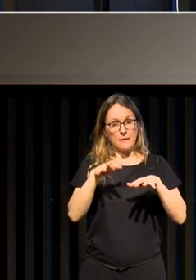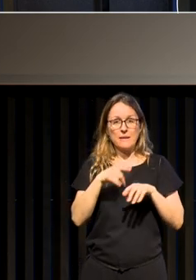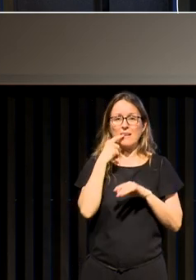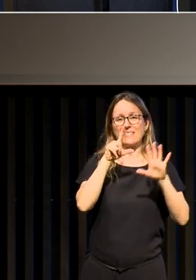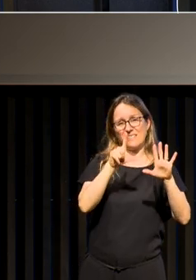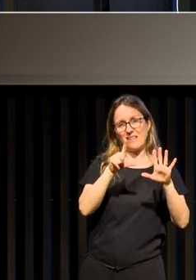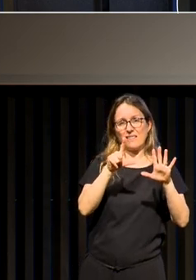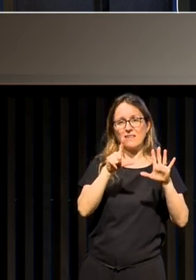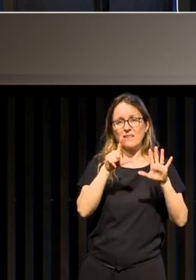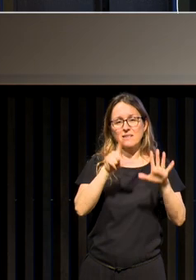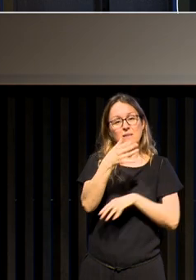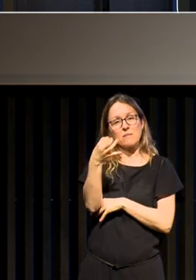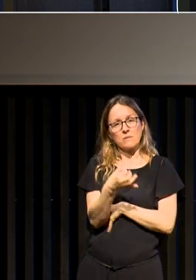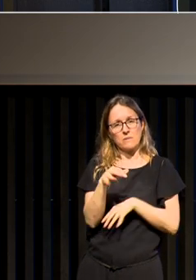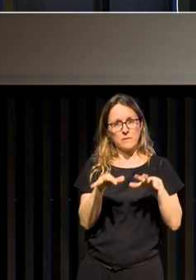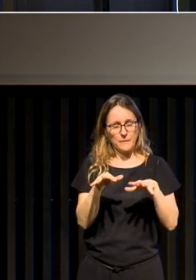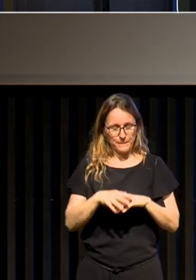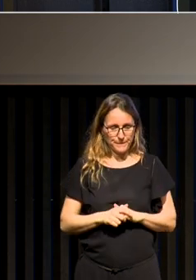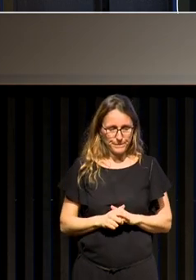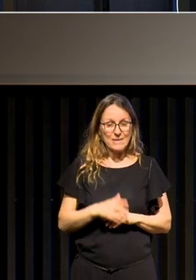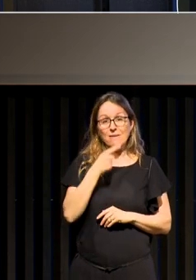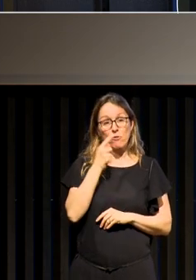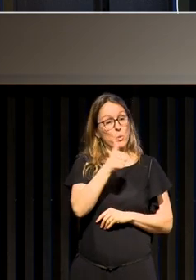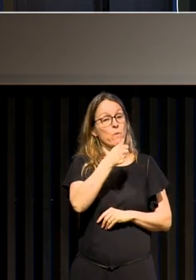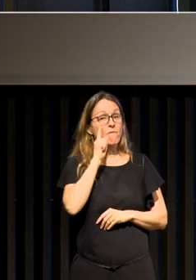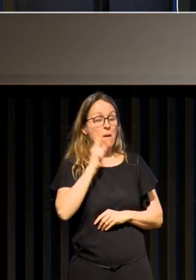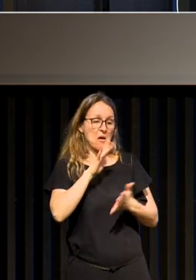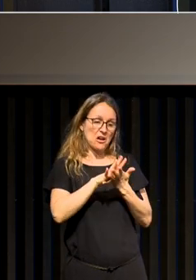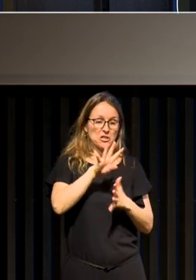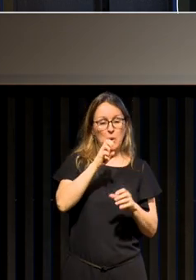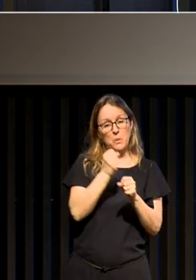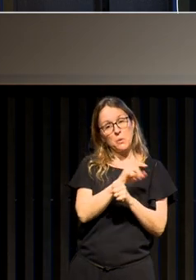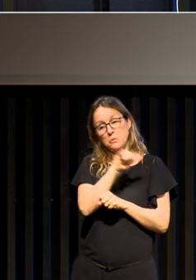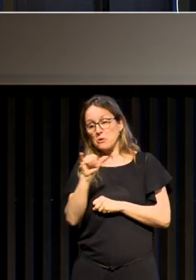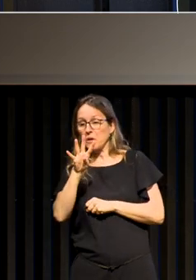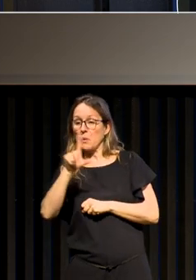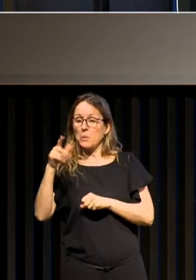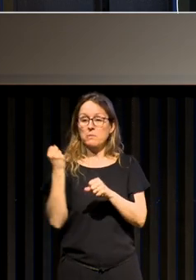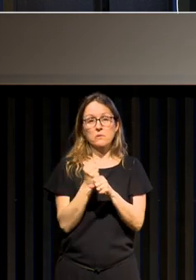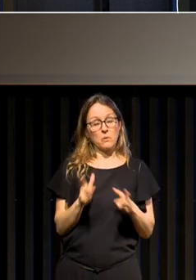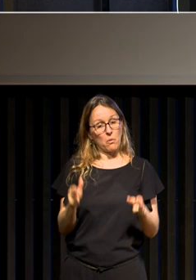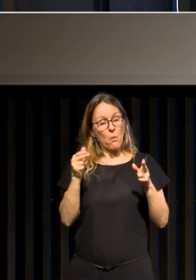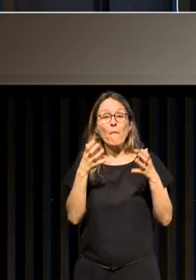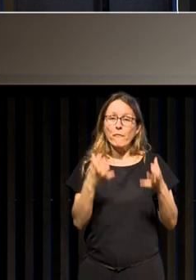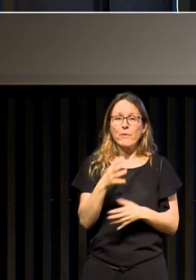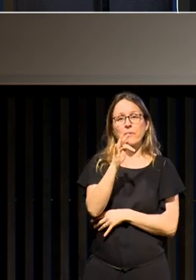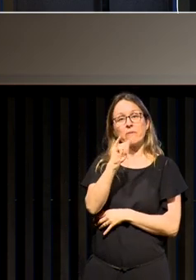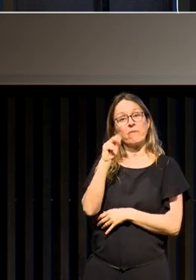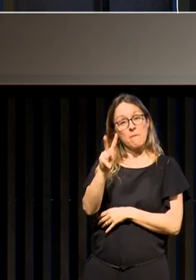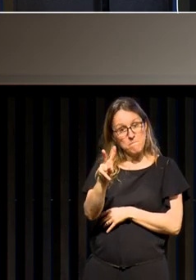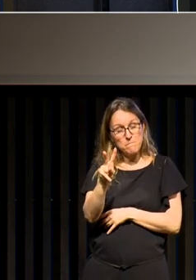en moyenne, 7%. Donc, une femme qui a entre 40 et 42 ans qui vient faire une fécondation in